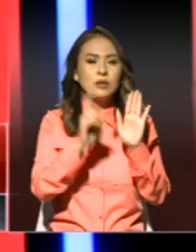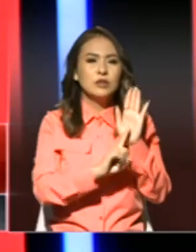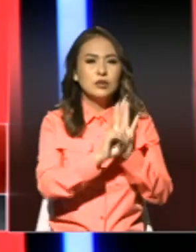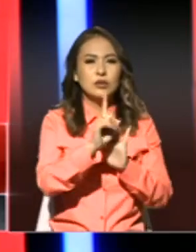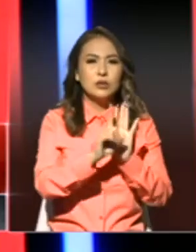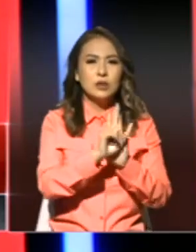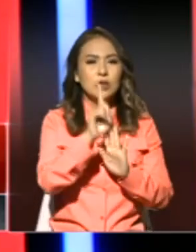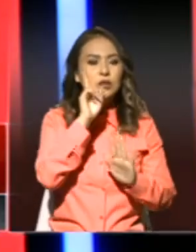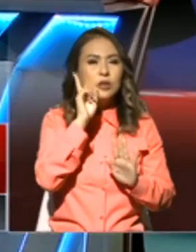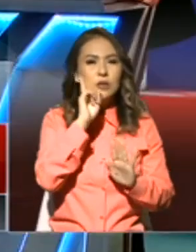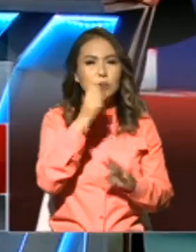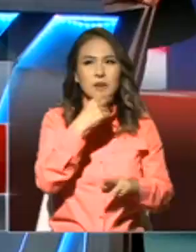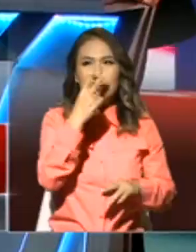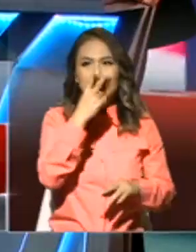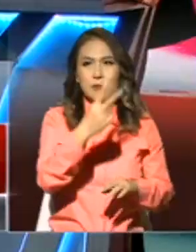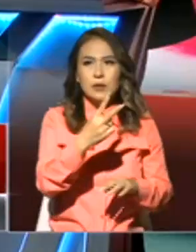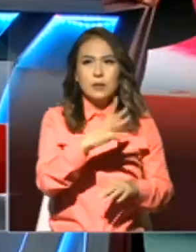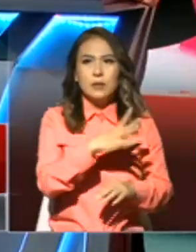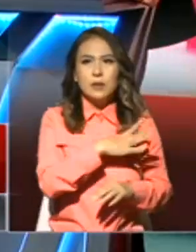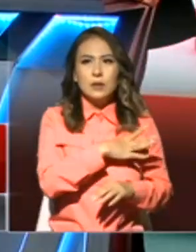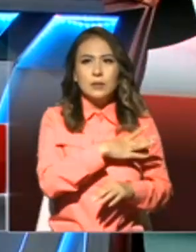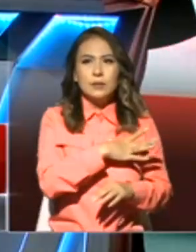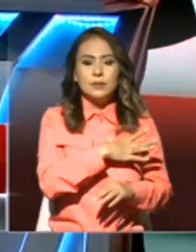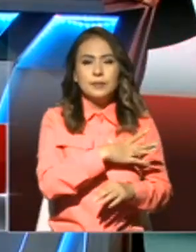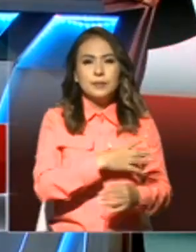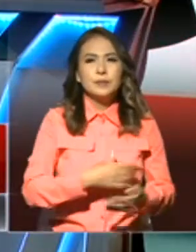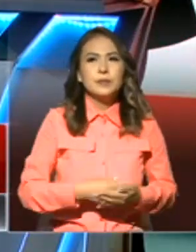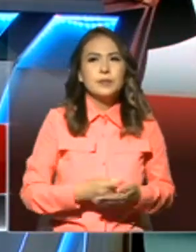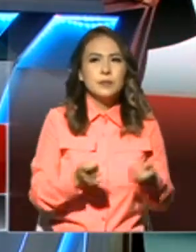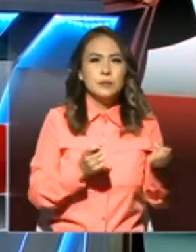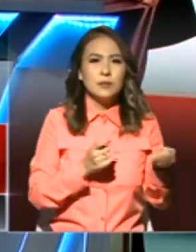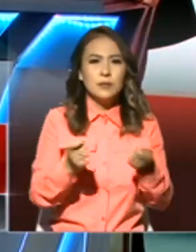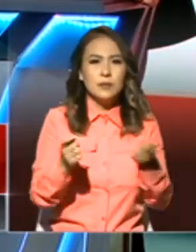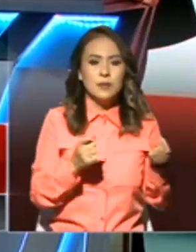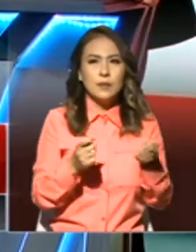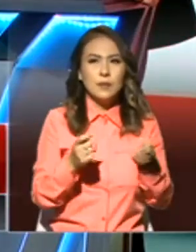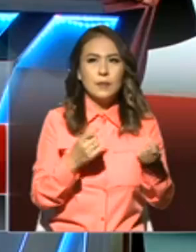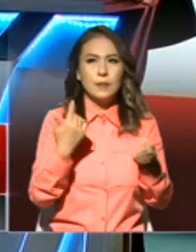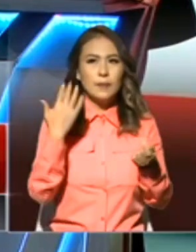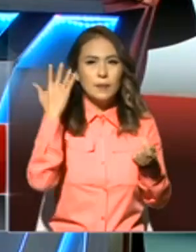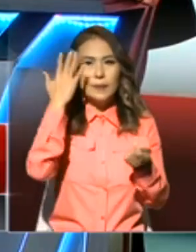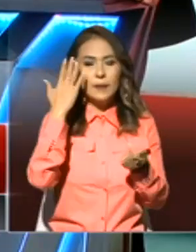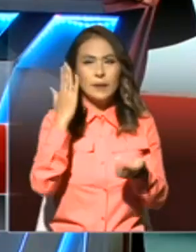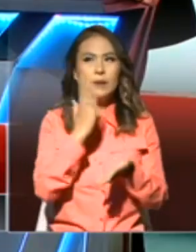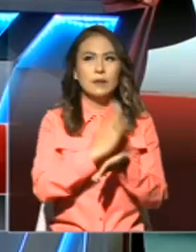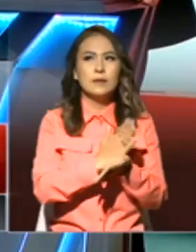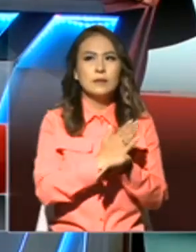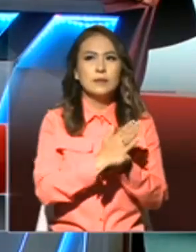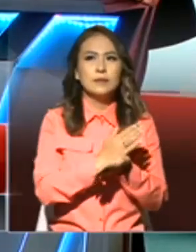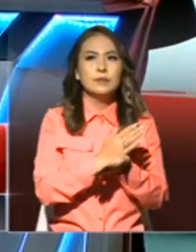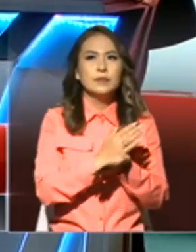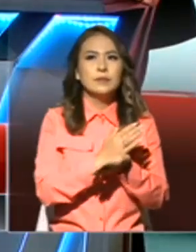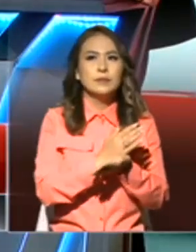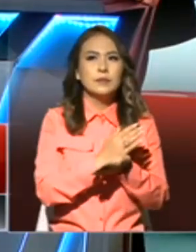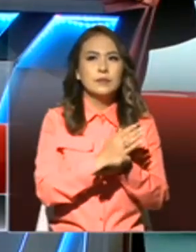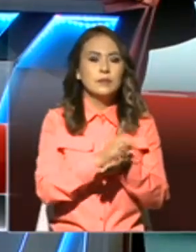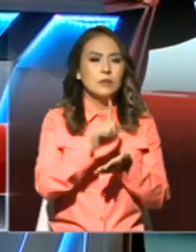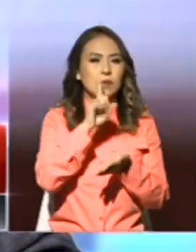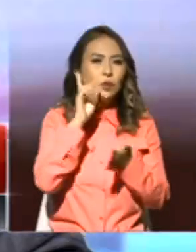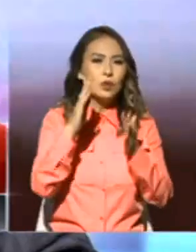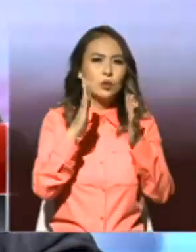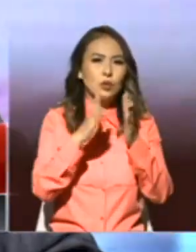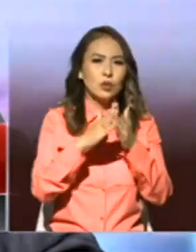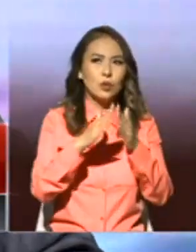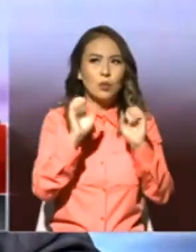Сол жерде мен байқаған бір нәрсе бар. Ол негізінде әкімдіктің гумандық мақсатының бар екенін жоққа шығармаймын. Жастарға үйлі болсын,